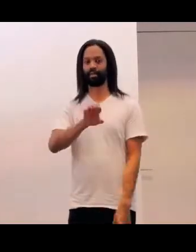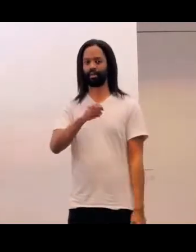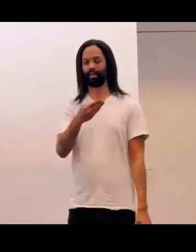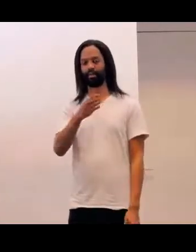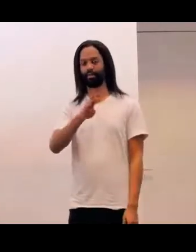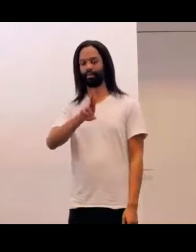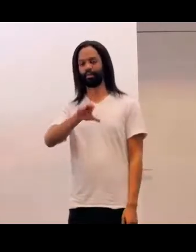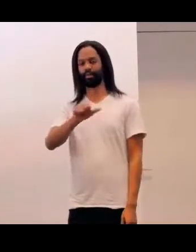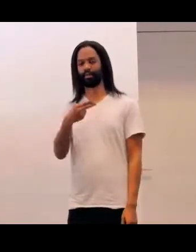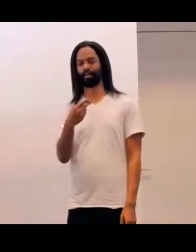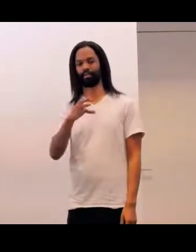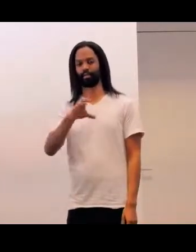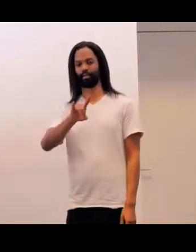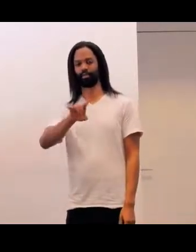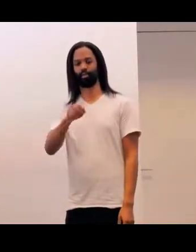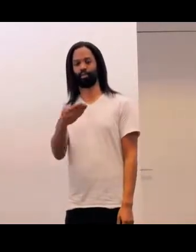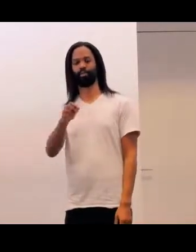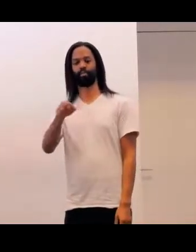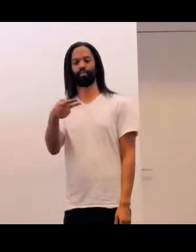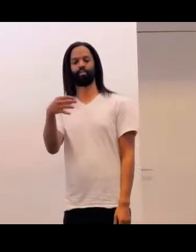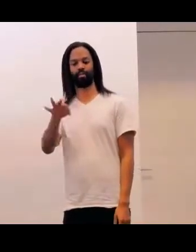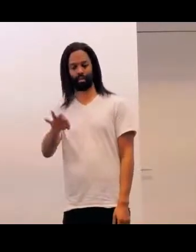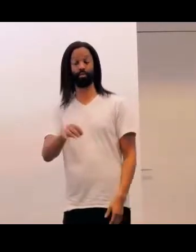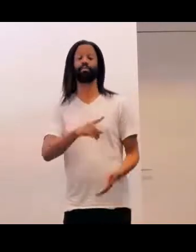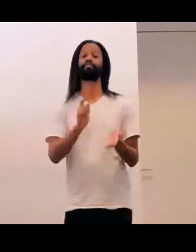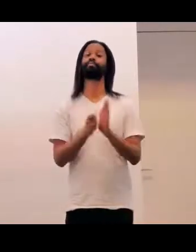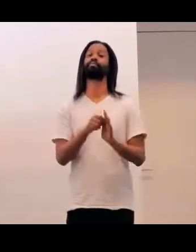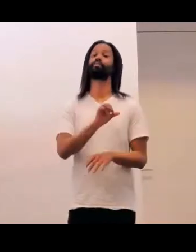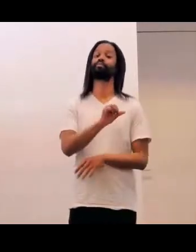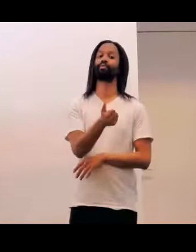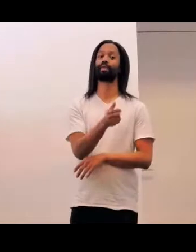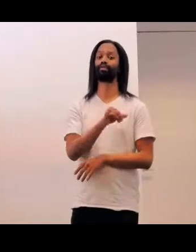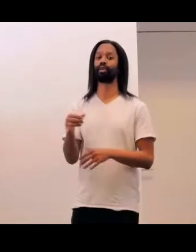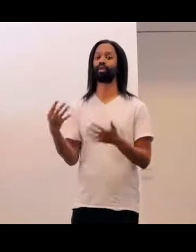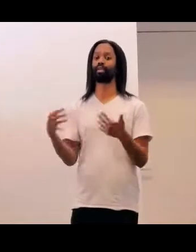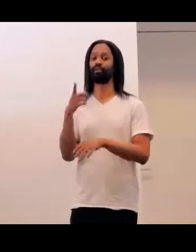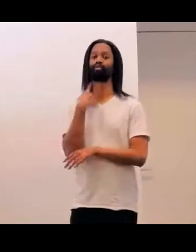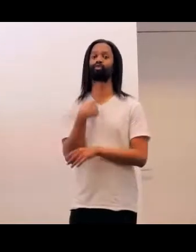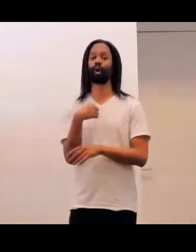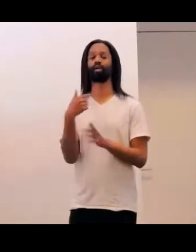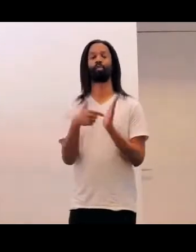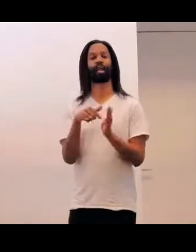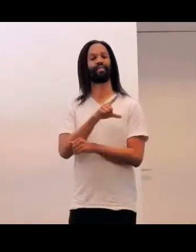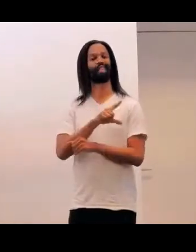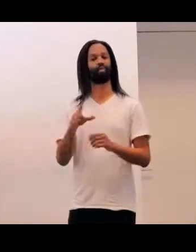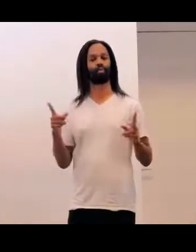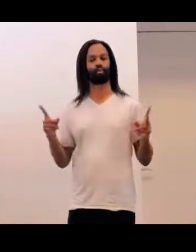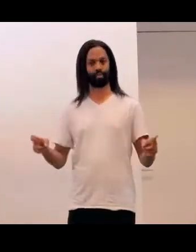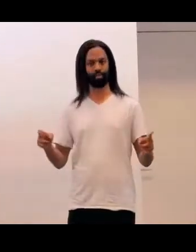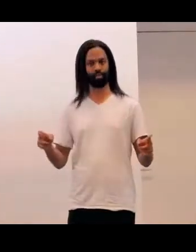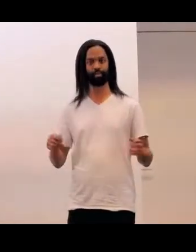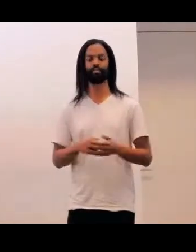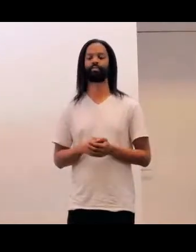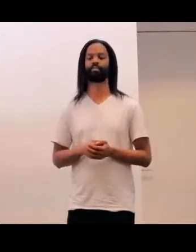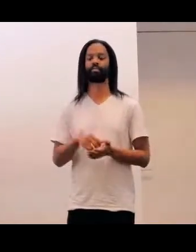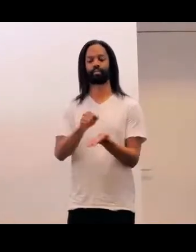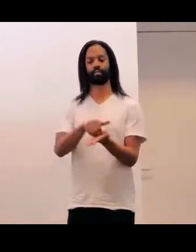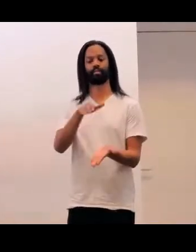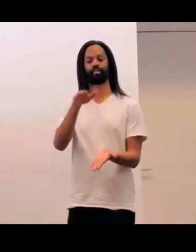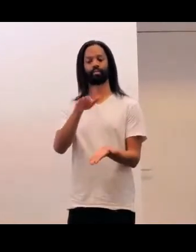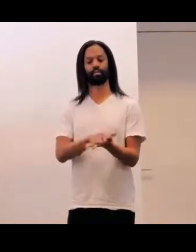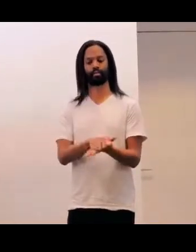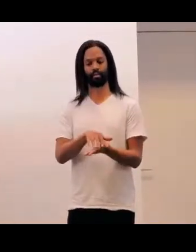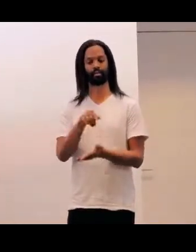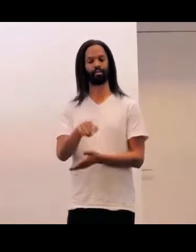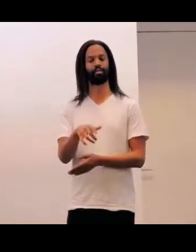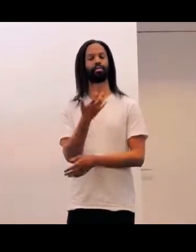au 19 juin 2022. Le montant de l'adhésion est de 525 euros par